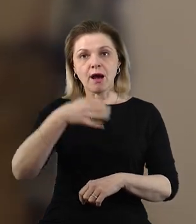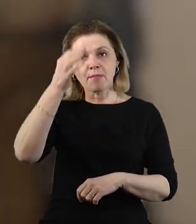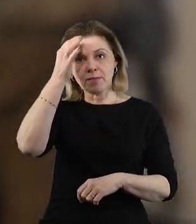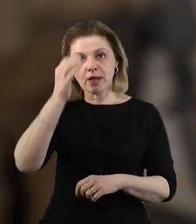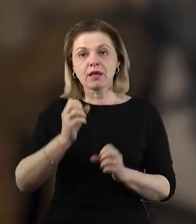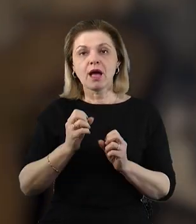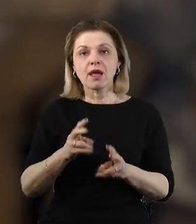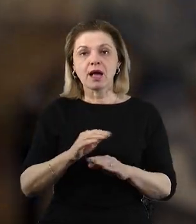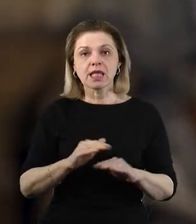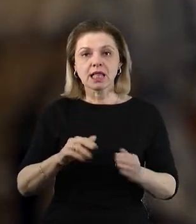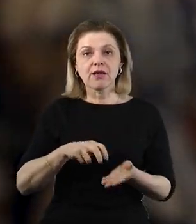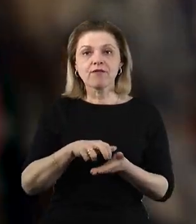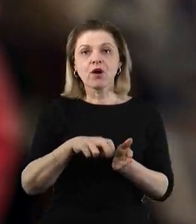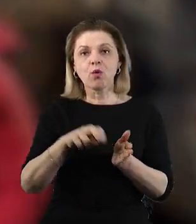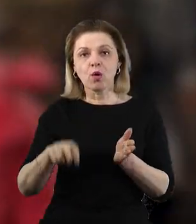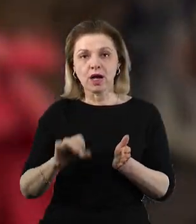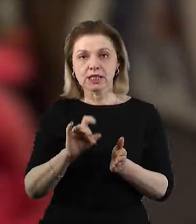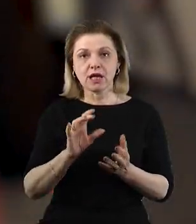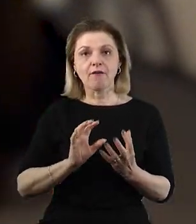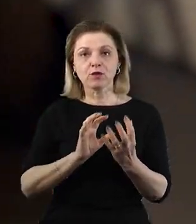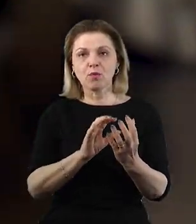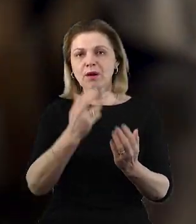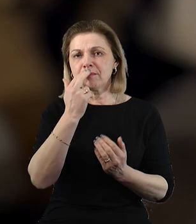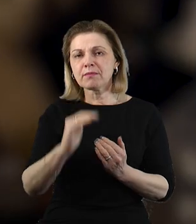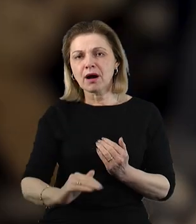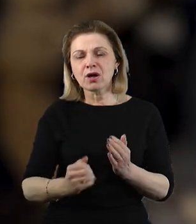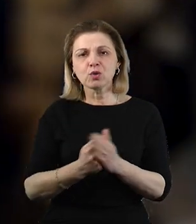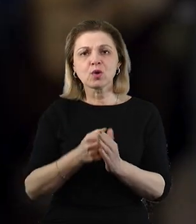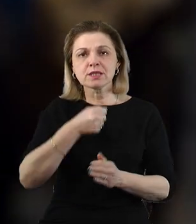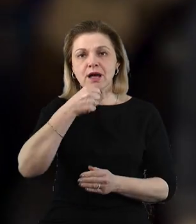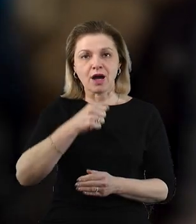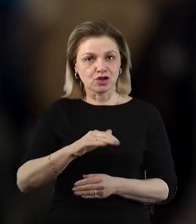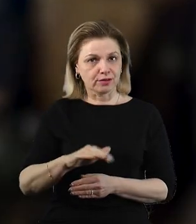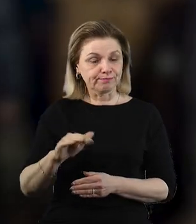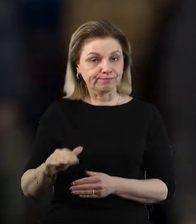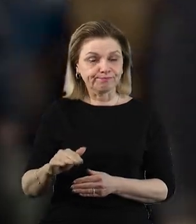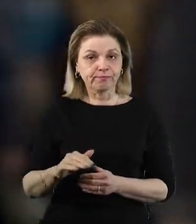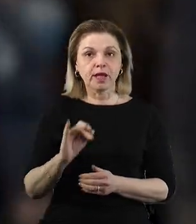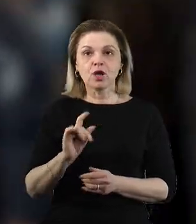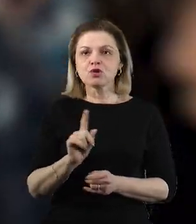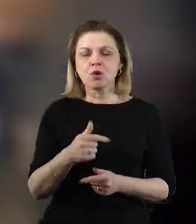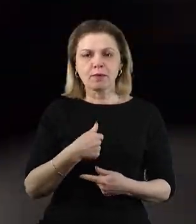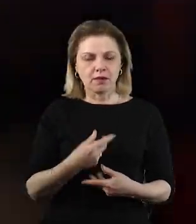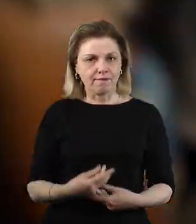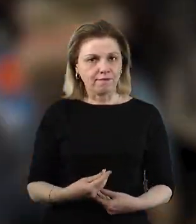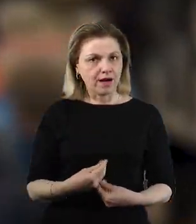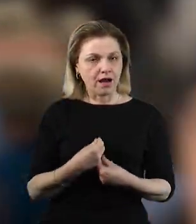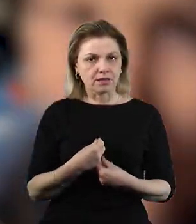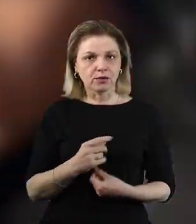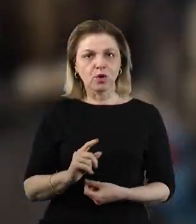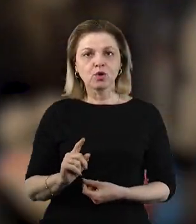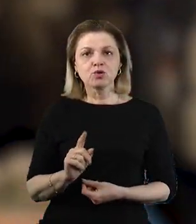діти виходили з автобусів діти були від маленьких до старших і що мене вразило